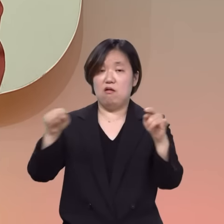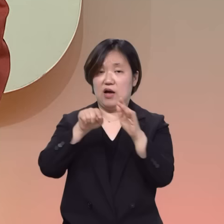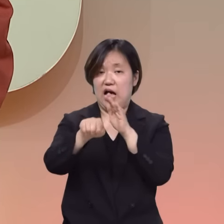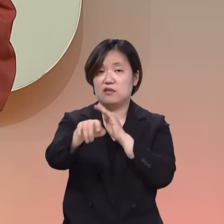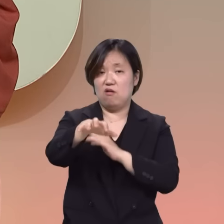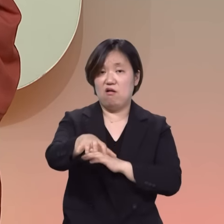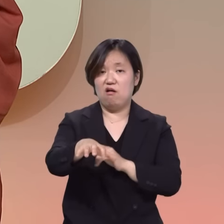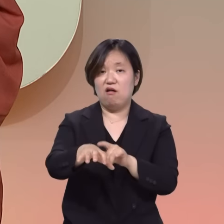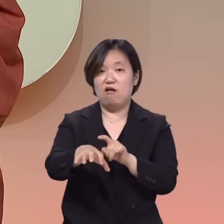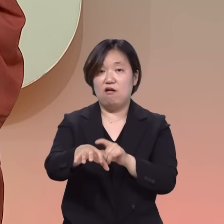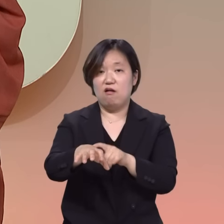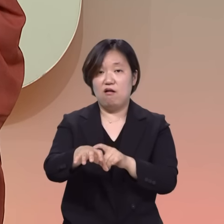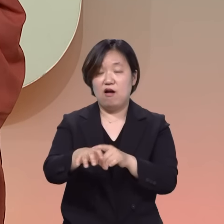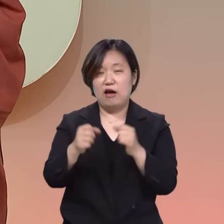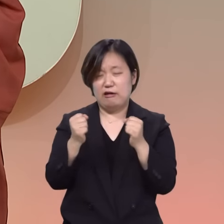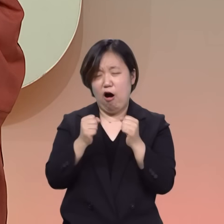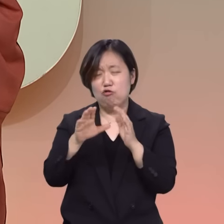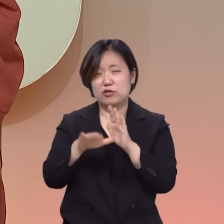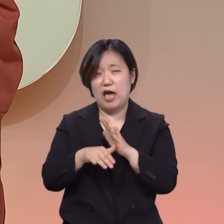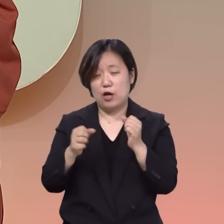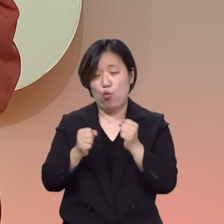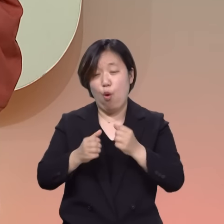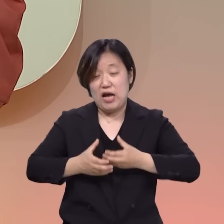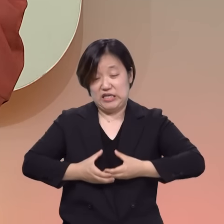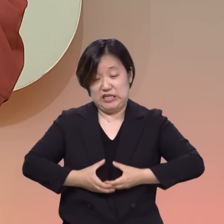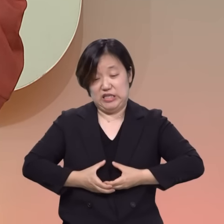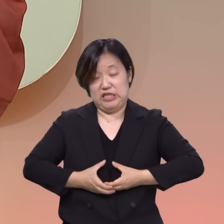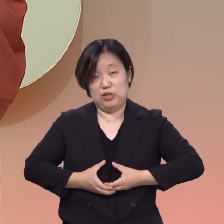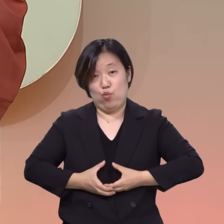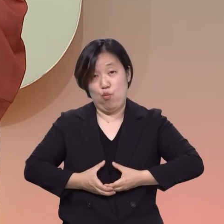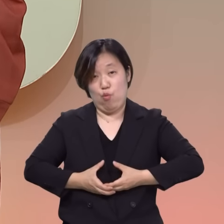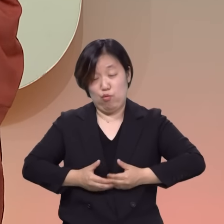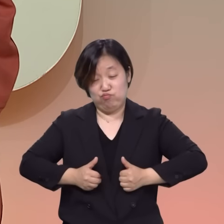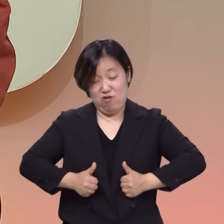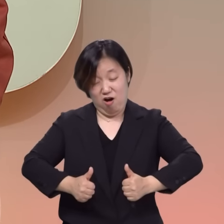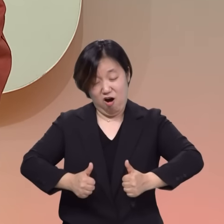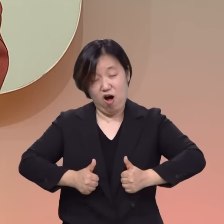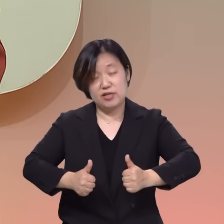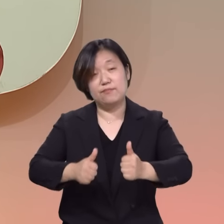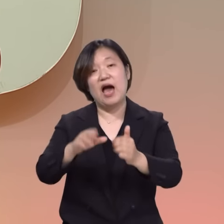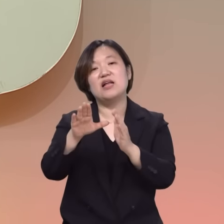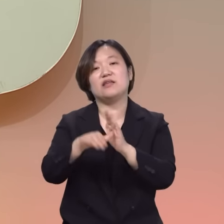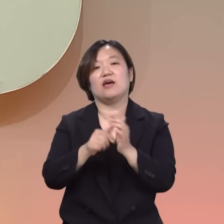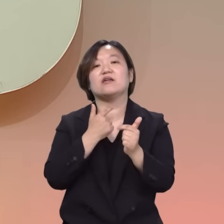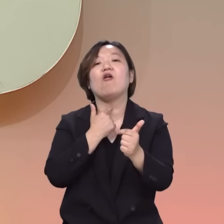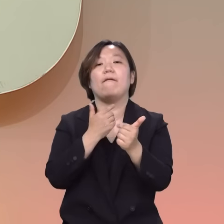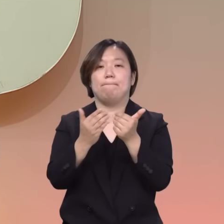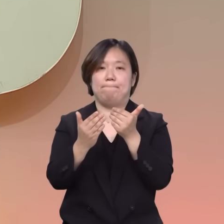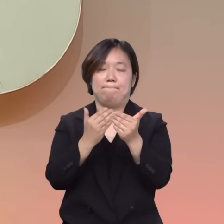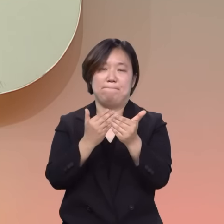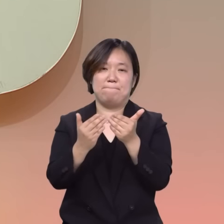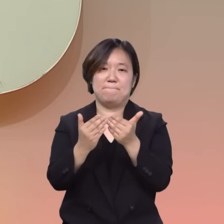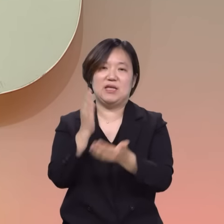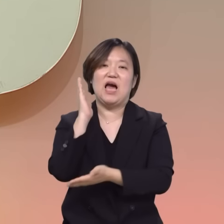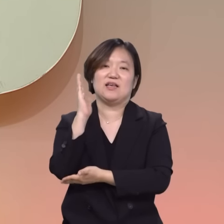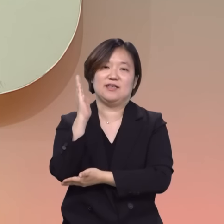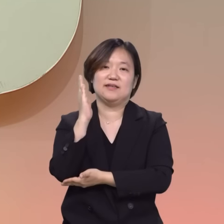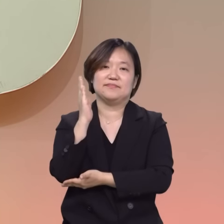동안거 수행을 열심히 하고 있던 그때 경험하신 최연남이라고